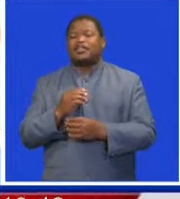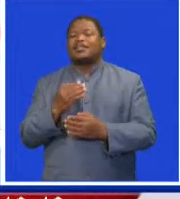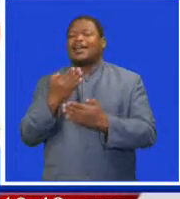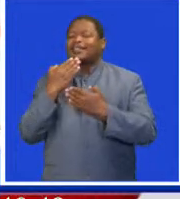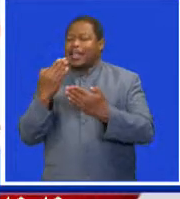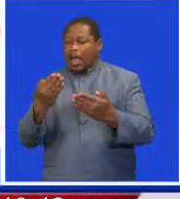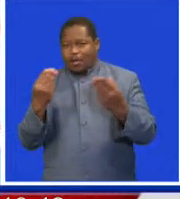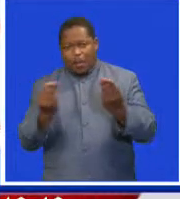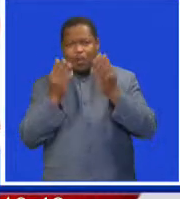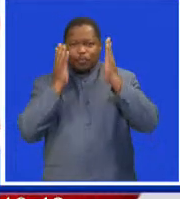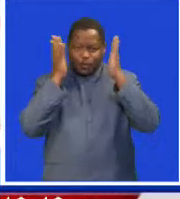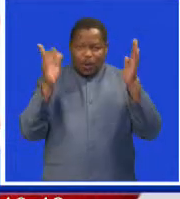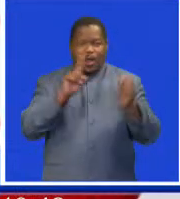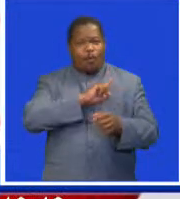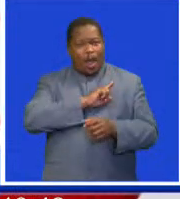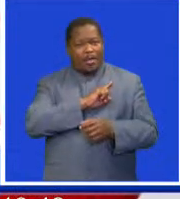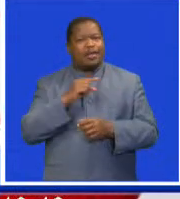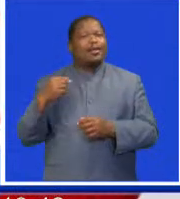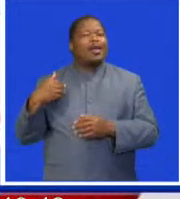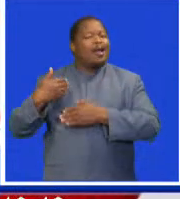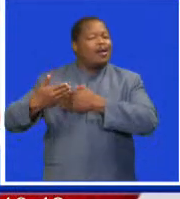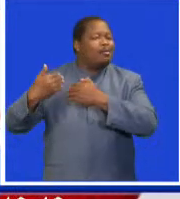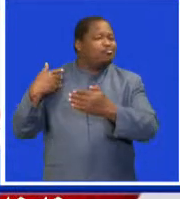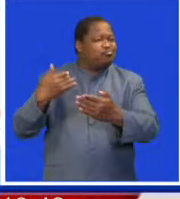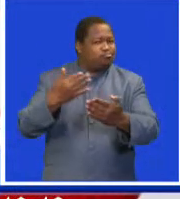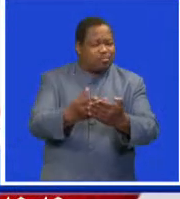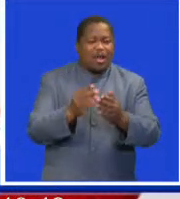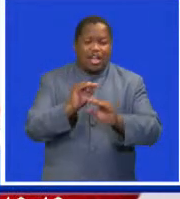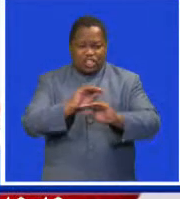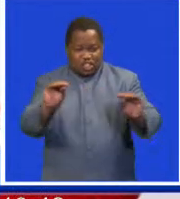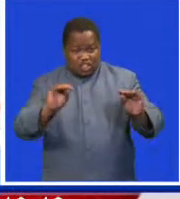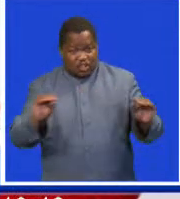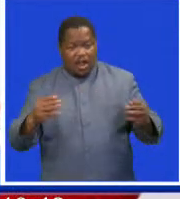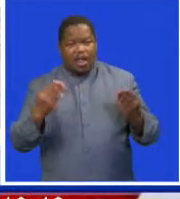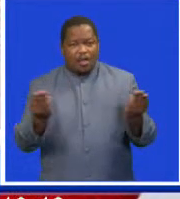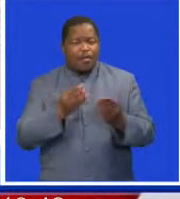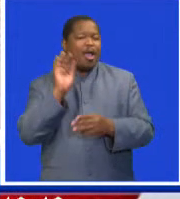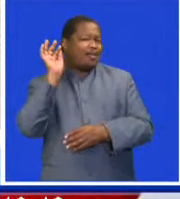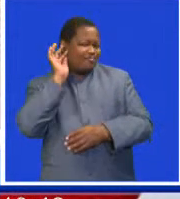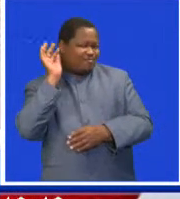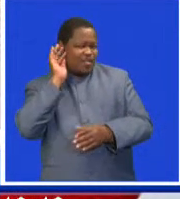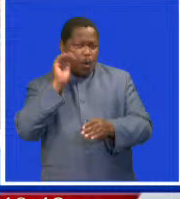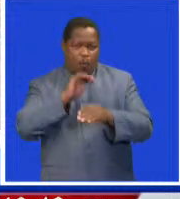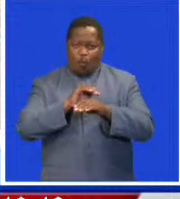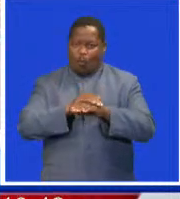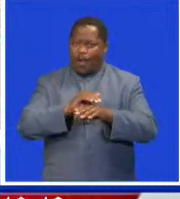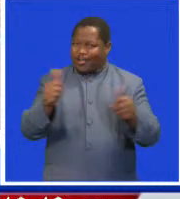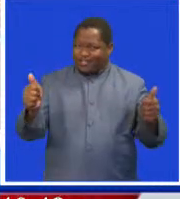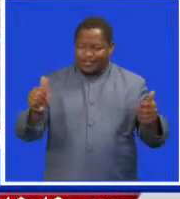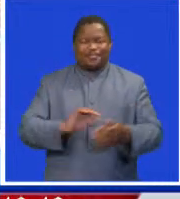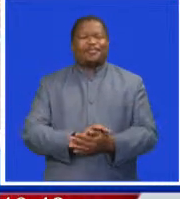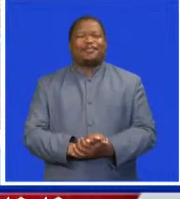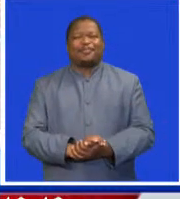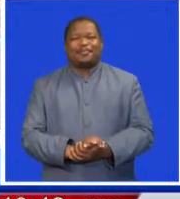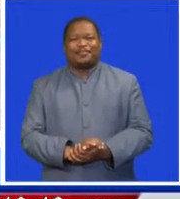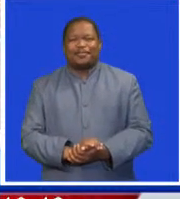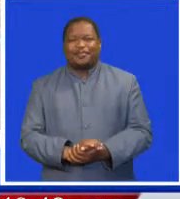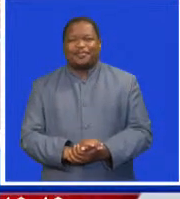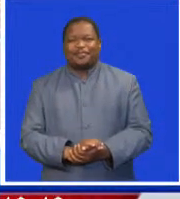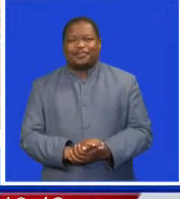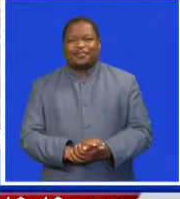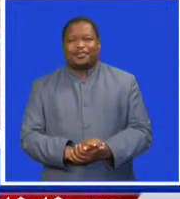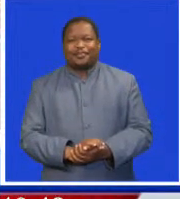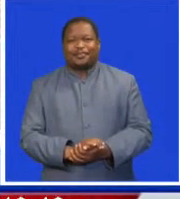Etinsabeni kubika Temalanga Dlamini, nginamuzi Mkhonda, sisembabane. Ihlangana nabosomabhizinisi bemtsabo